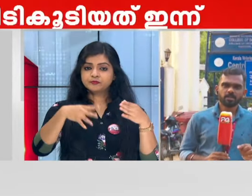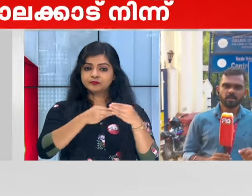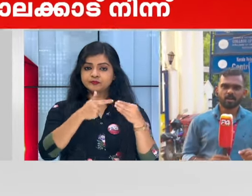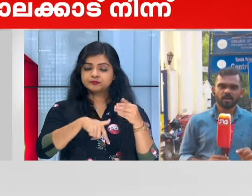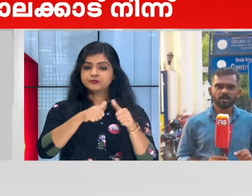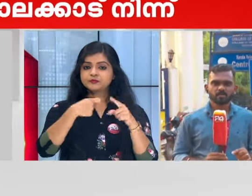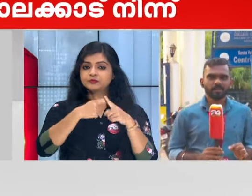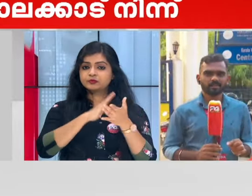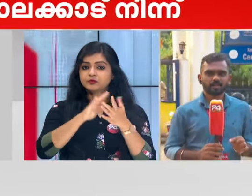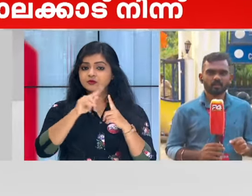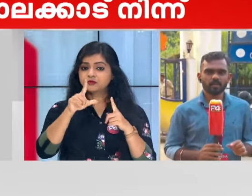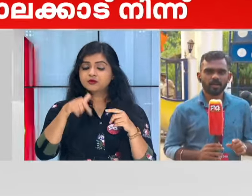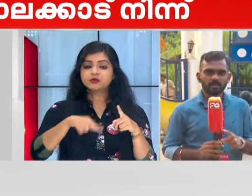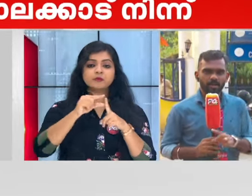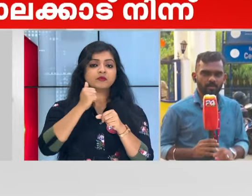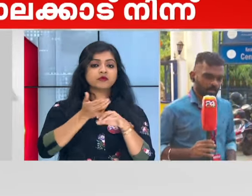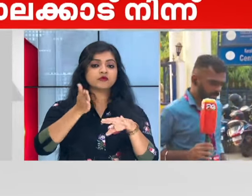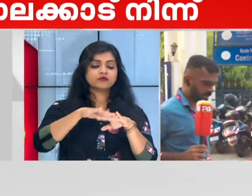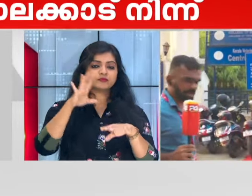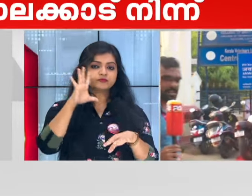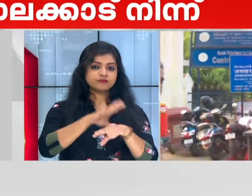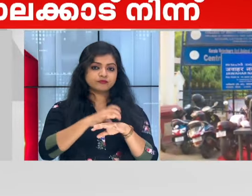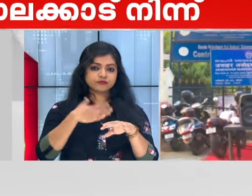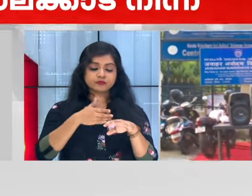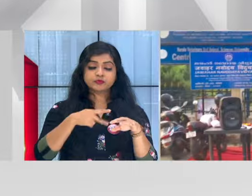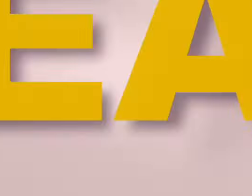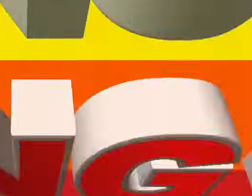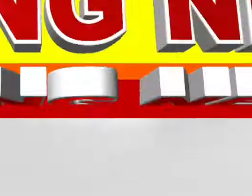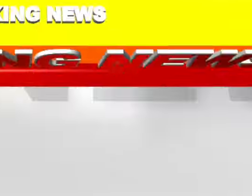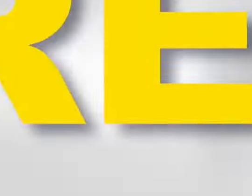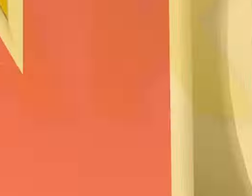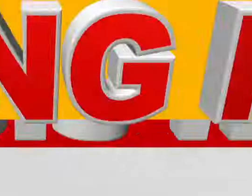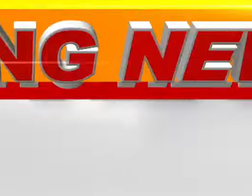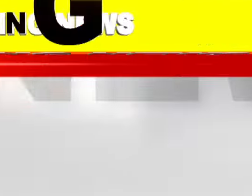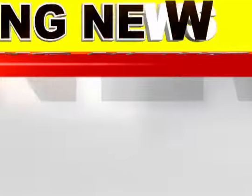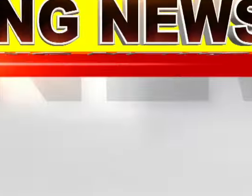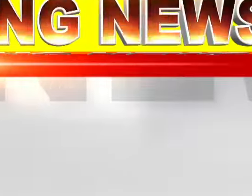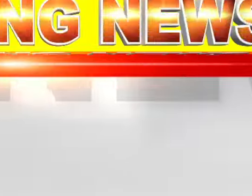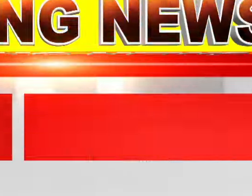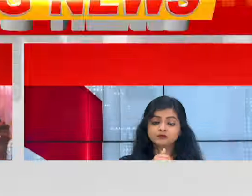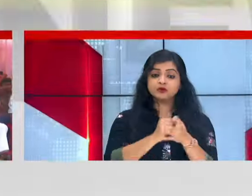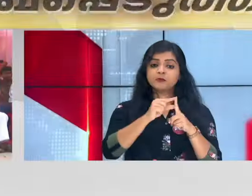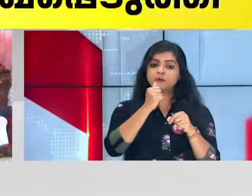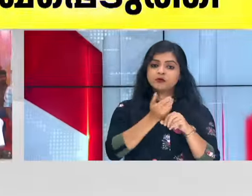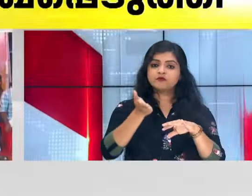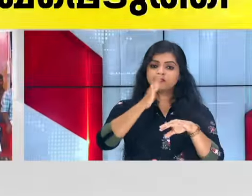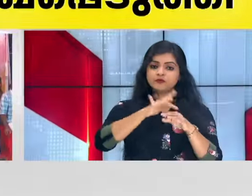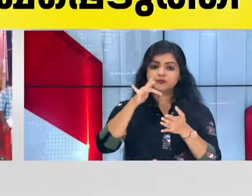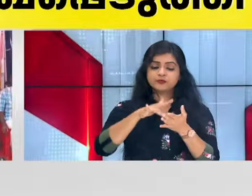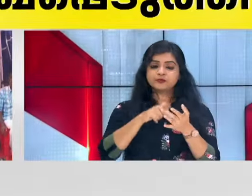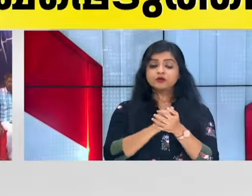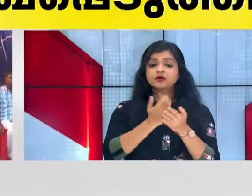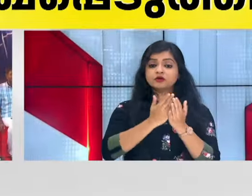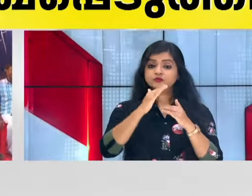പോലീസ് പാലക്കാട് നിന്ന് കസ്റ്റഡിയിലെടുക്കുന്നത്. ഈ വെറ്ററിനറി സർവകലാശാലയിലെ വിദ്യാർത്ഥിയാണ്. അതുമാത്രമല്ല, പാലക്കാട് സ്വദേശിയാണ്, സീനിയർ വിദ്യാർത്ഥിയാണ്.